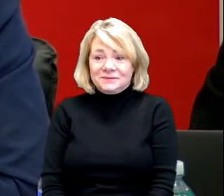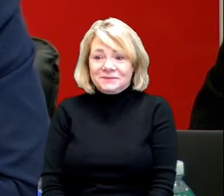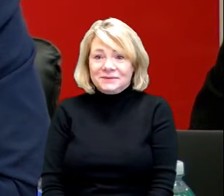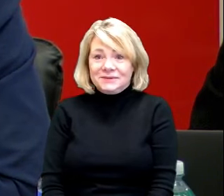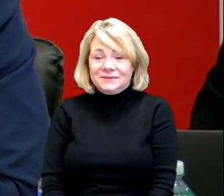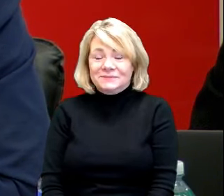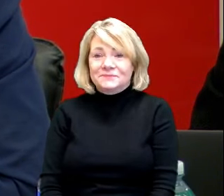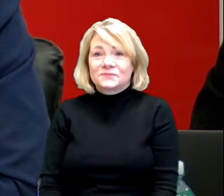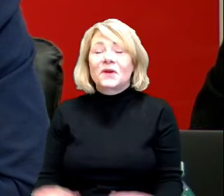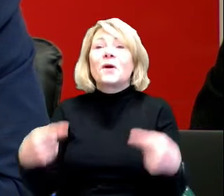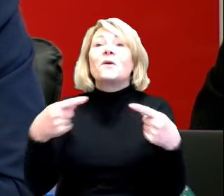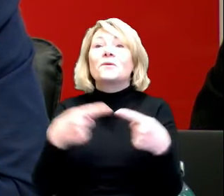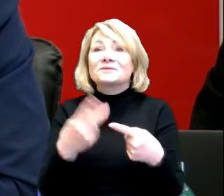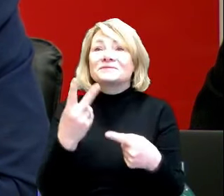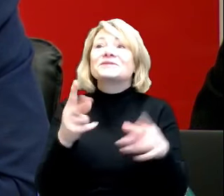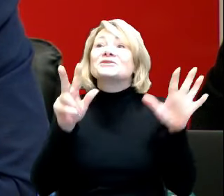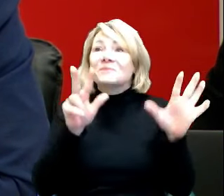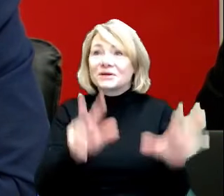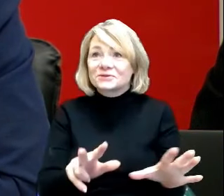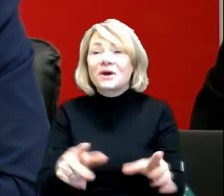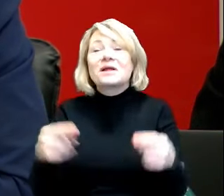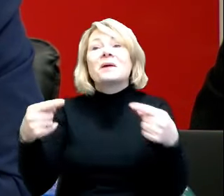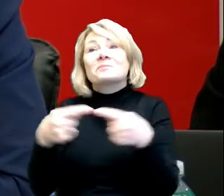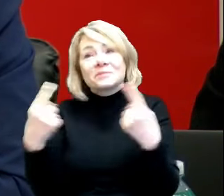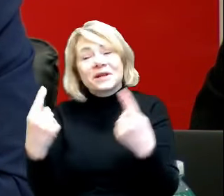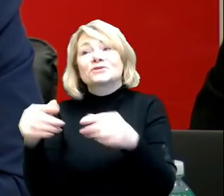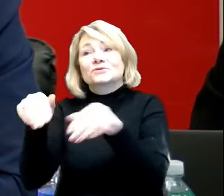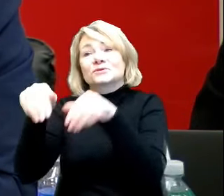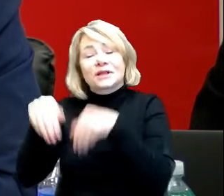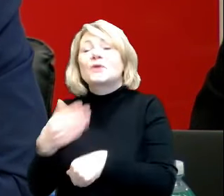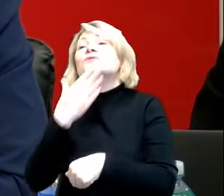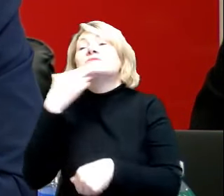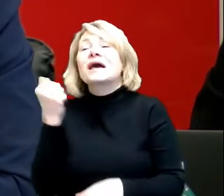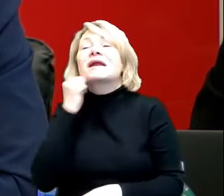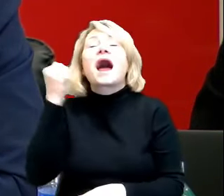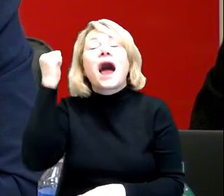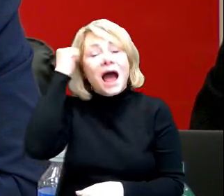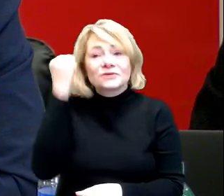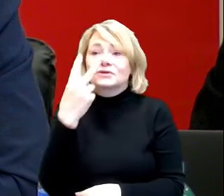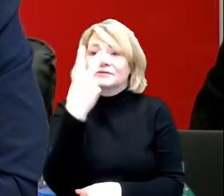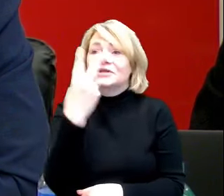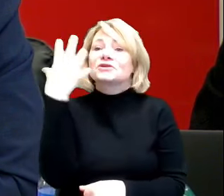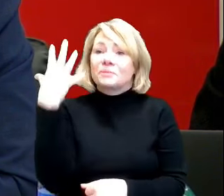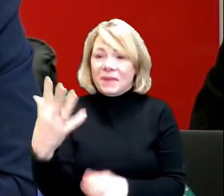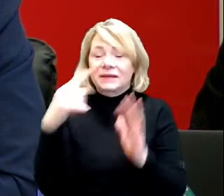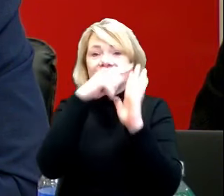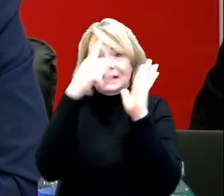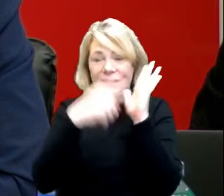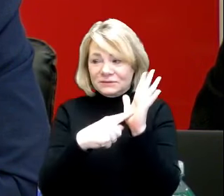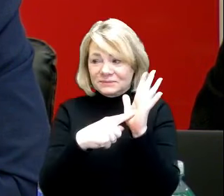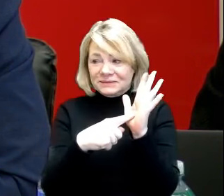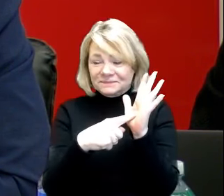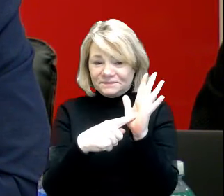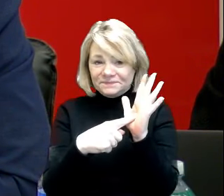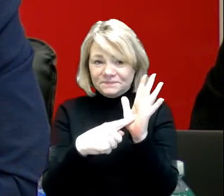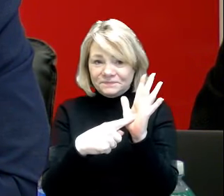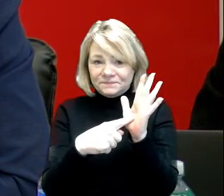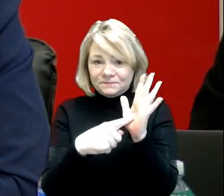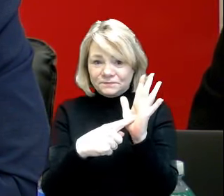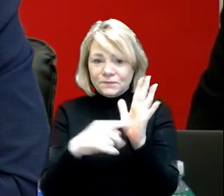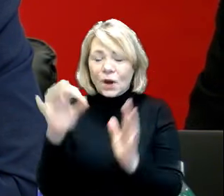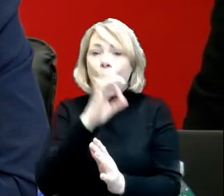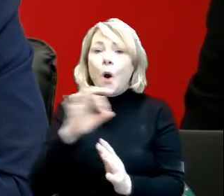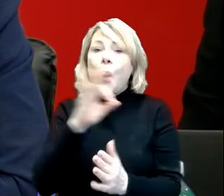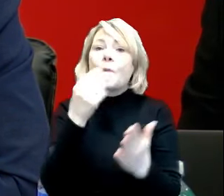už 28 prieš ir susilaikiusių nėra ačiū 25 darbotvarkės klausimas a dėl materialio